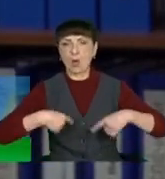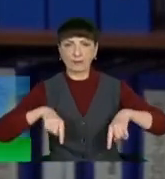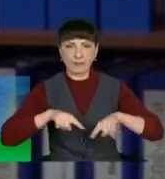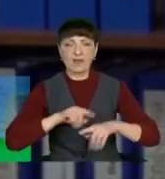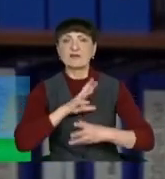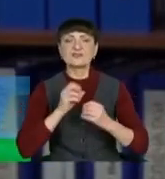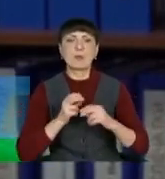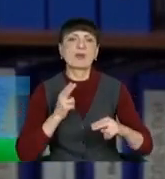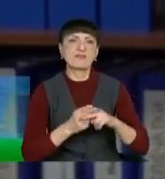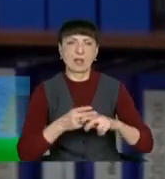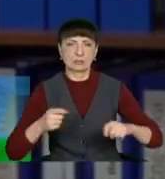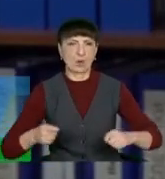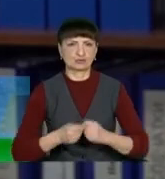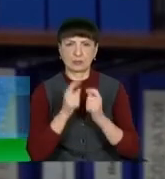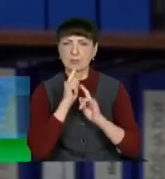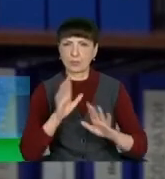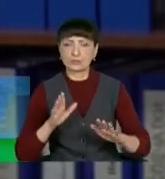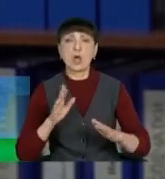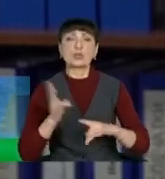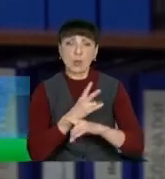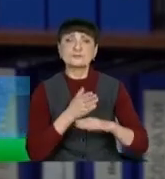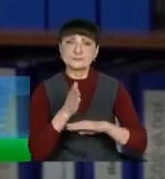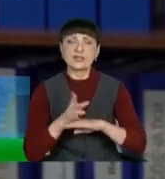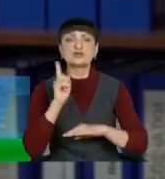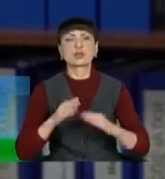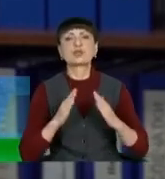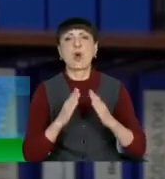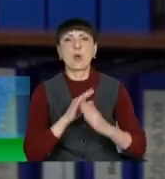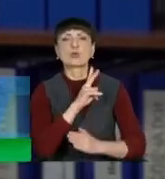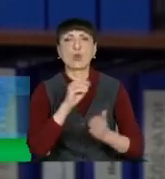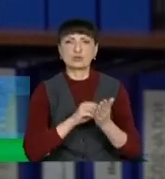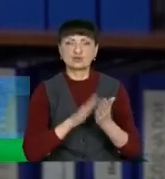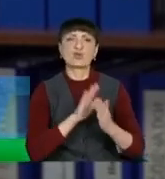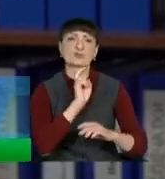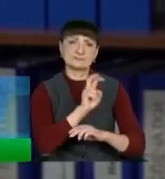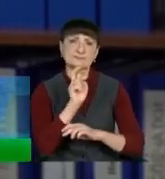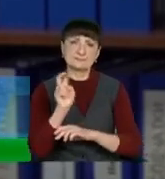целях профилактики нарушений. Помимо ночных рейдов мы посещаем дома, состоящих на учете. В